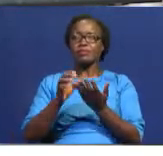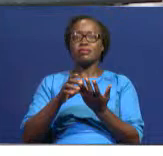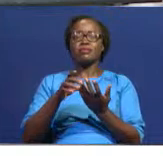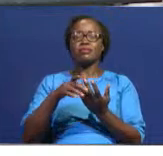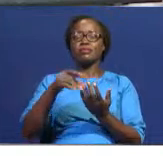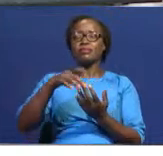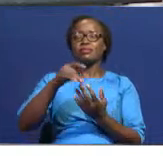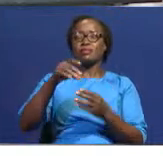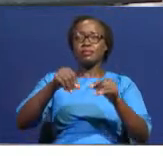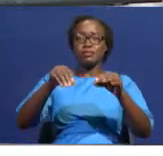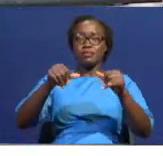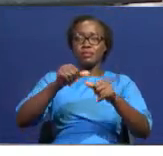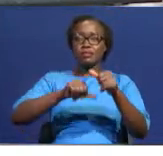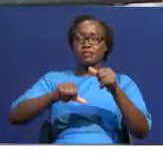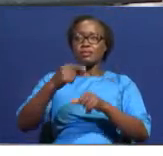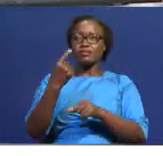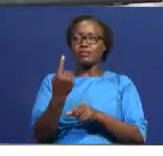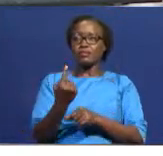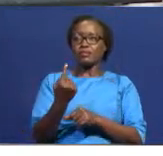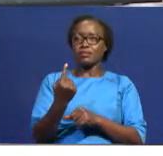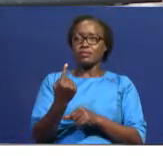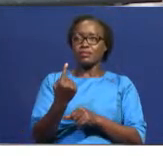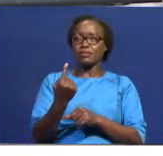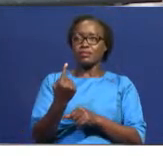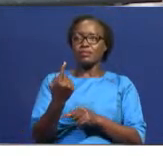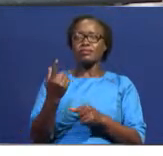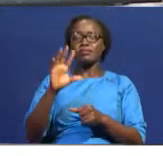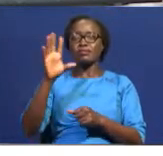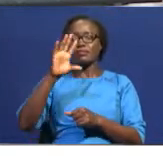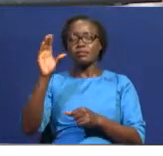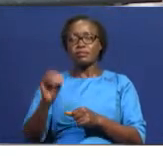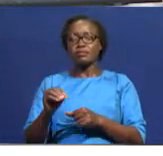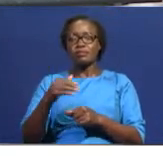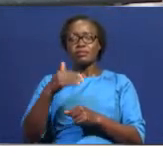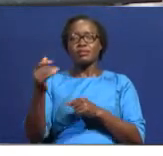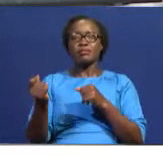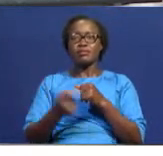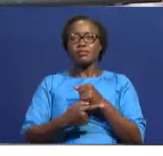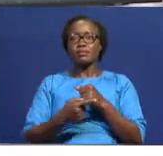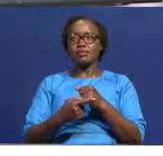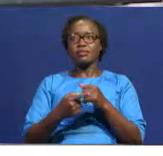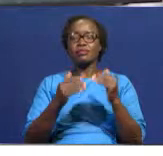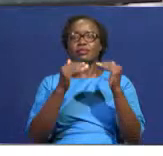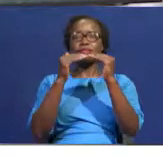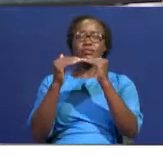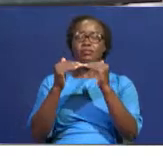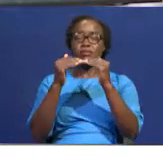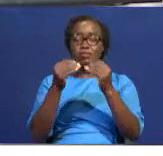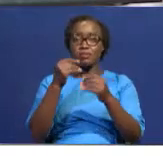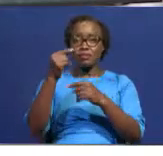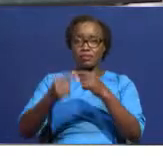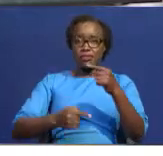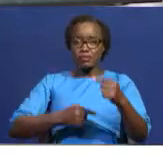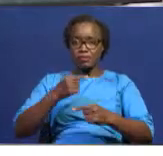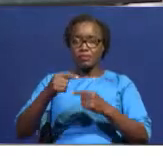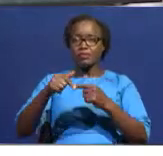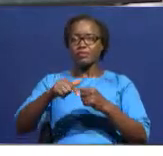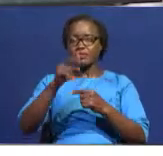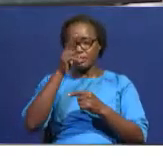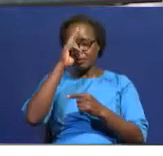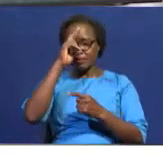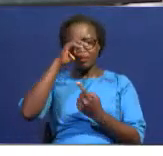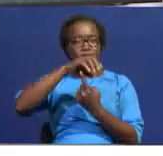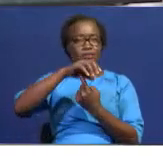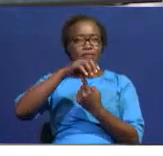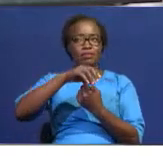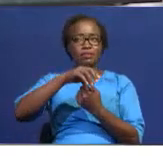mchujo ya raundi ya kwanza kuwania kombe la mashirikisho barani Afrika mwezi ujao. Kufuatia draw iliyotolewa leo, Polisi iliyotoa